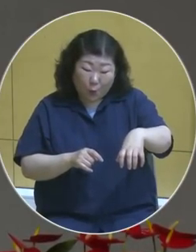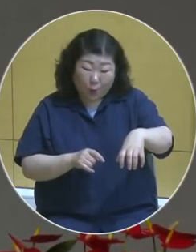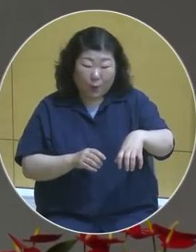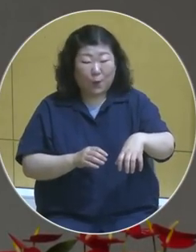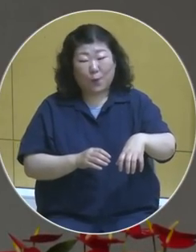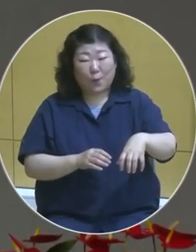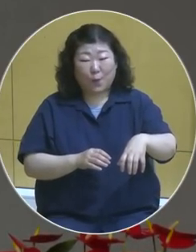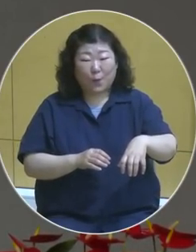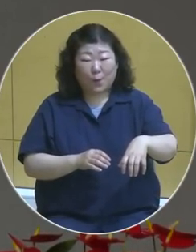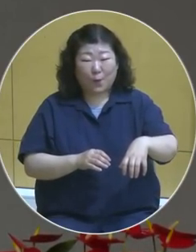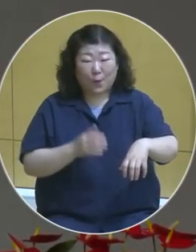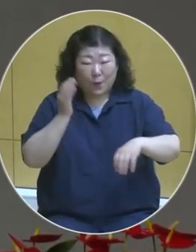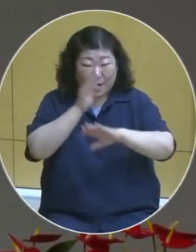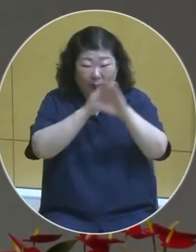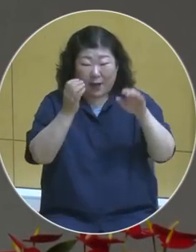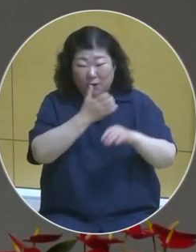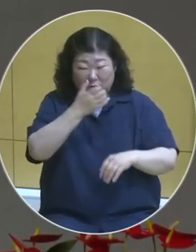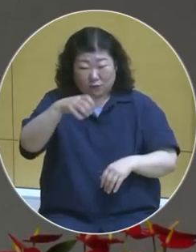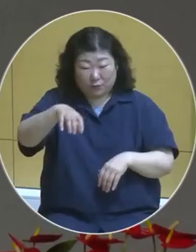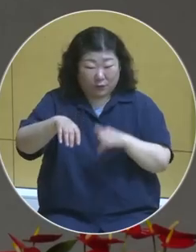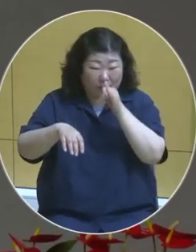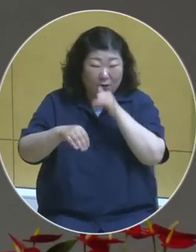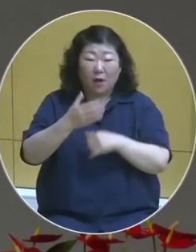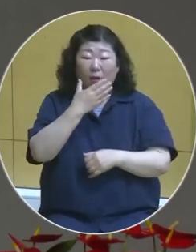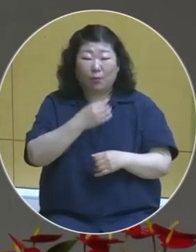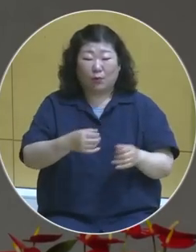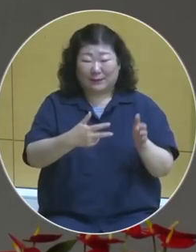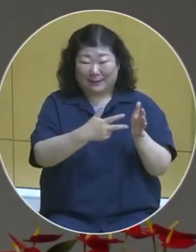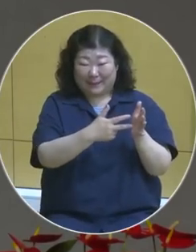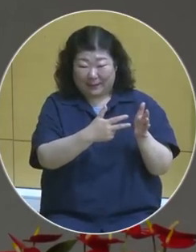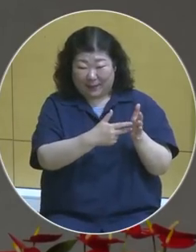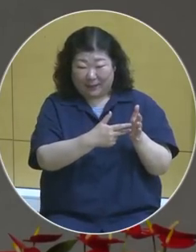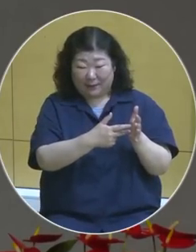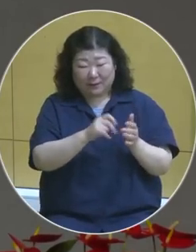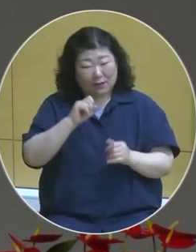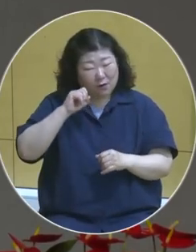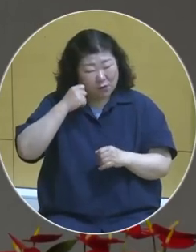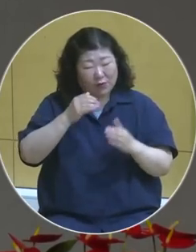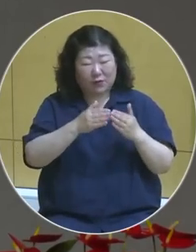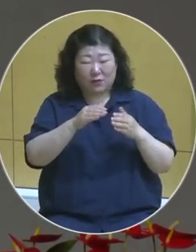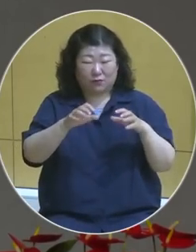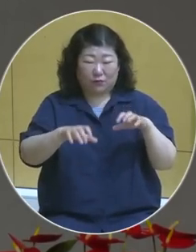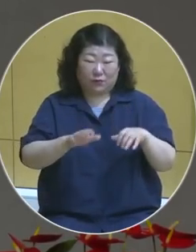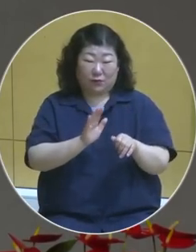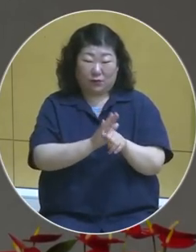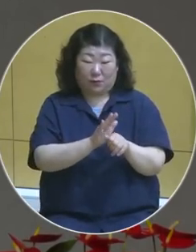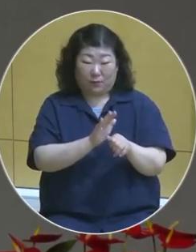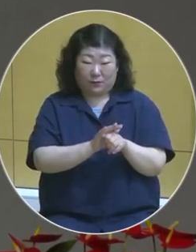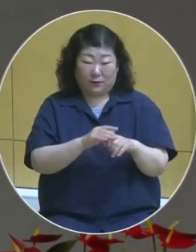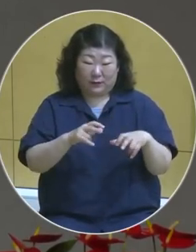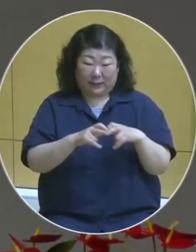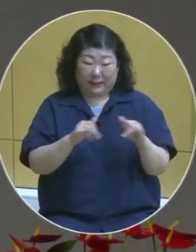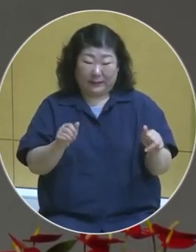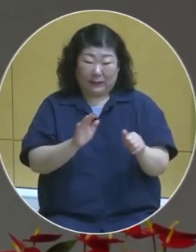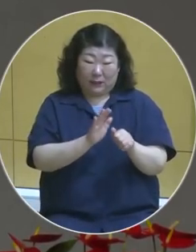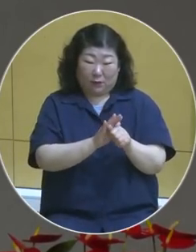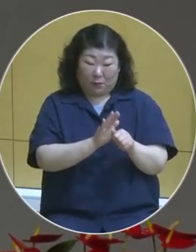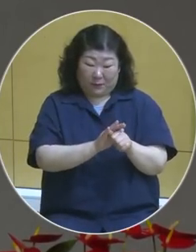우리가 그때 하늘 꿈터도 있었으니까 복지재단, 우리가 어려운 이웃들을 돕는, 우리 장애인들을 돕는 그런